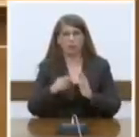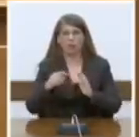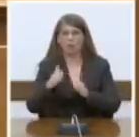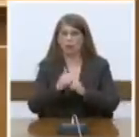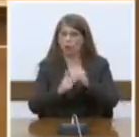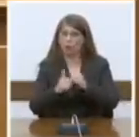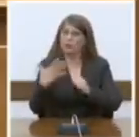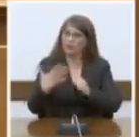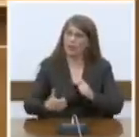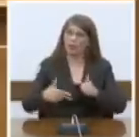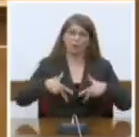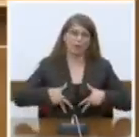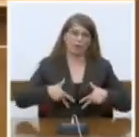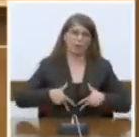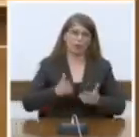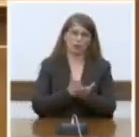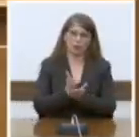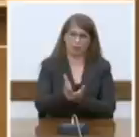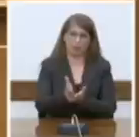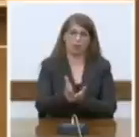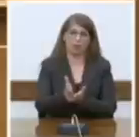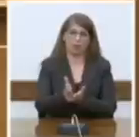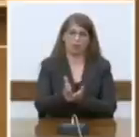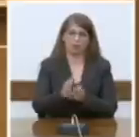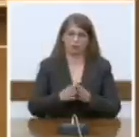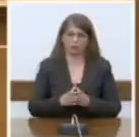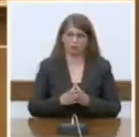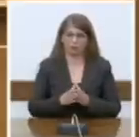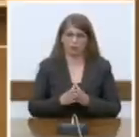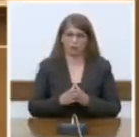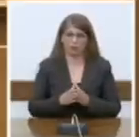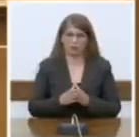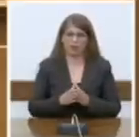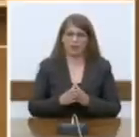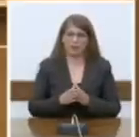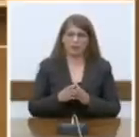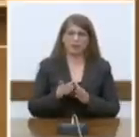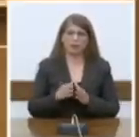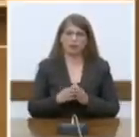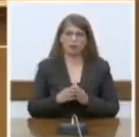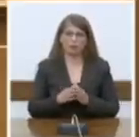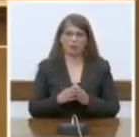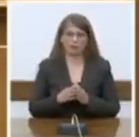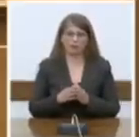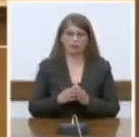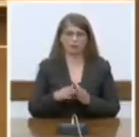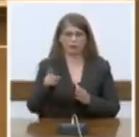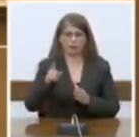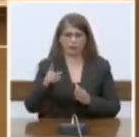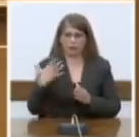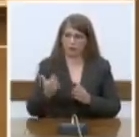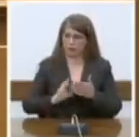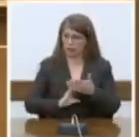δικαίου. Η ανάπτυξη αυτή είναι μια ανάπτυξη μόνο Far West. Δεν έχει κανόνες, δεν έχει έλεγχο. Υποθηκεύει το μέλλον